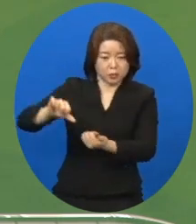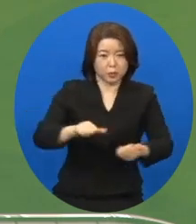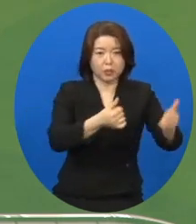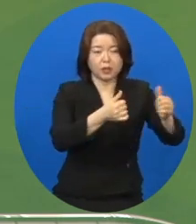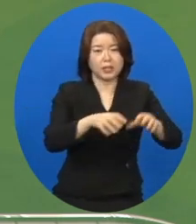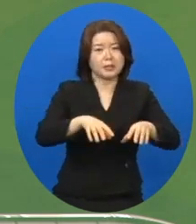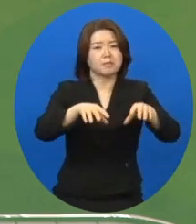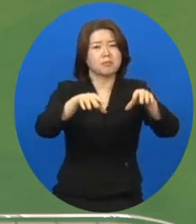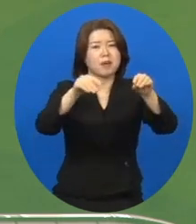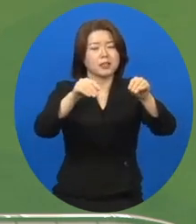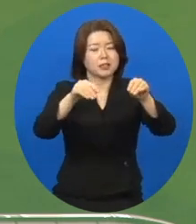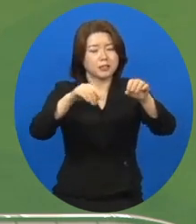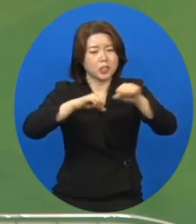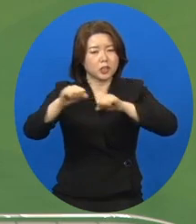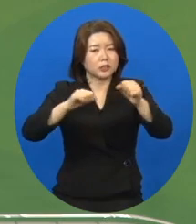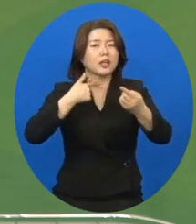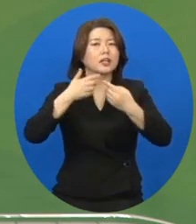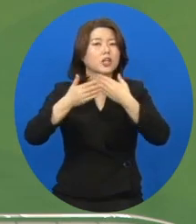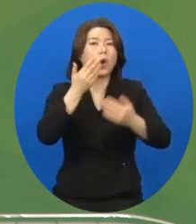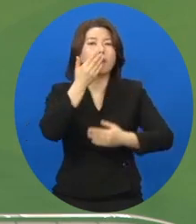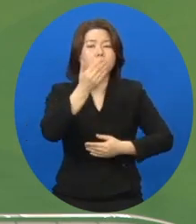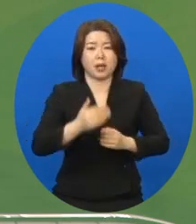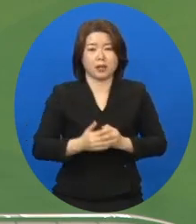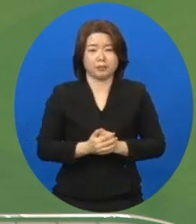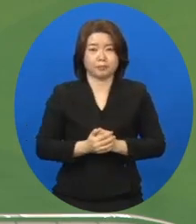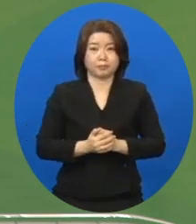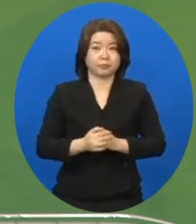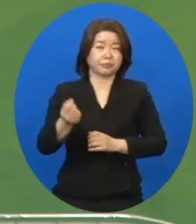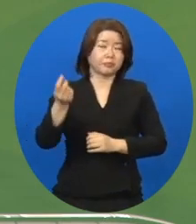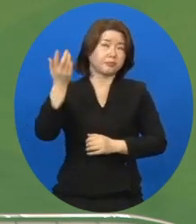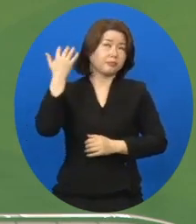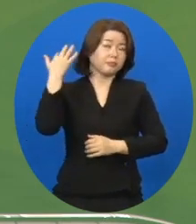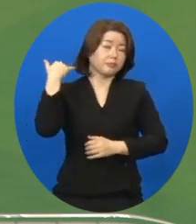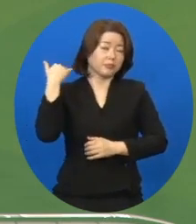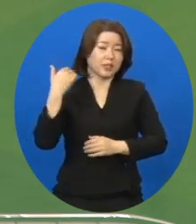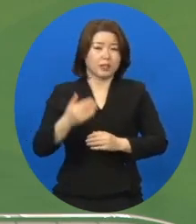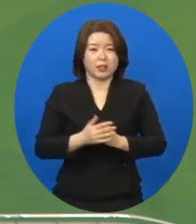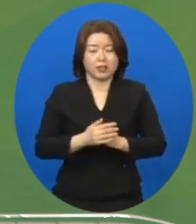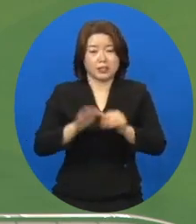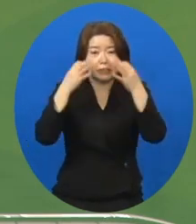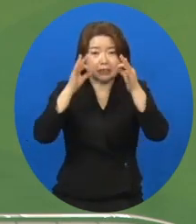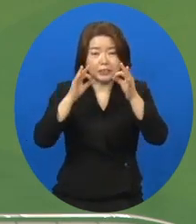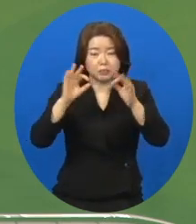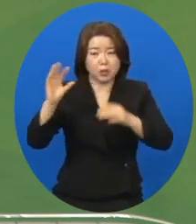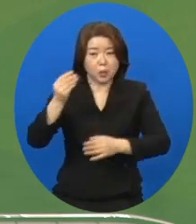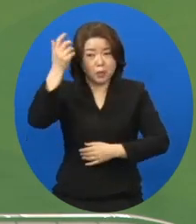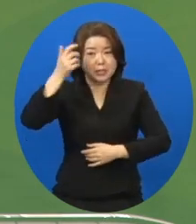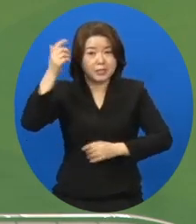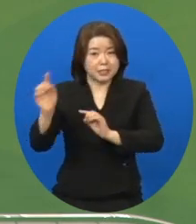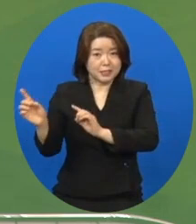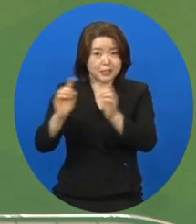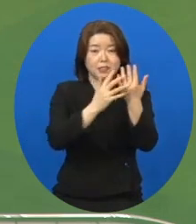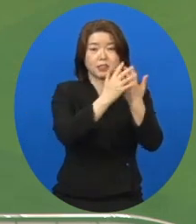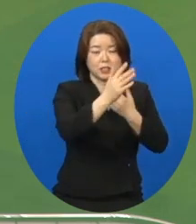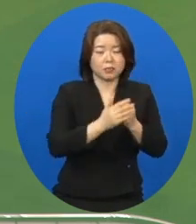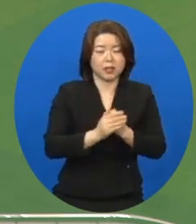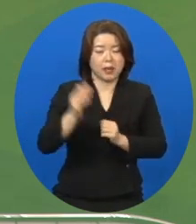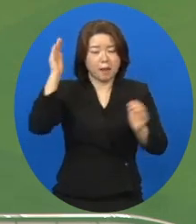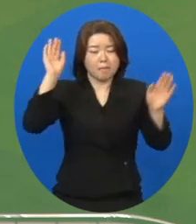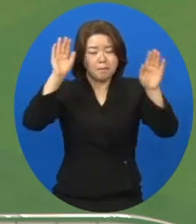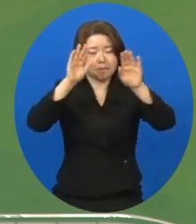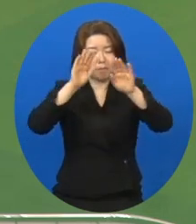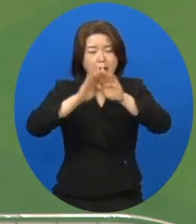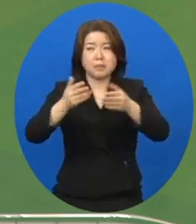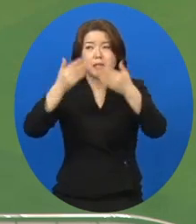경험한다니까. 몇 주 전에 금요 성령 집회 때 밤에 부르는 찬송을 하나님이